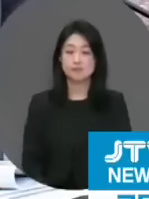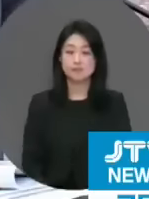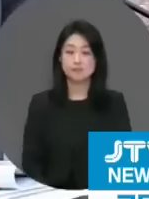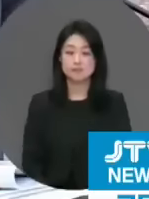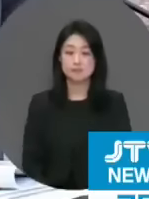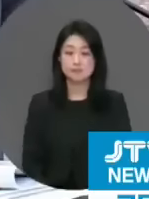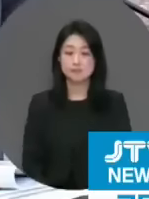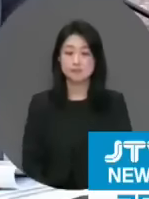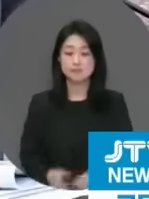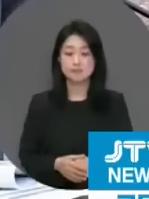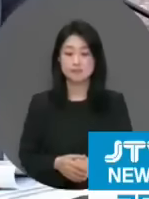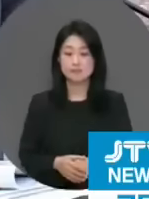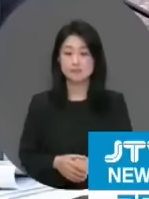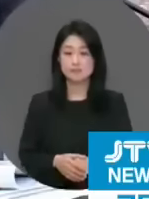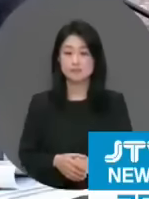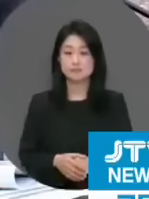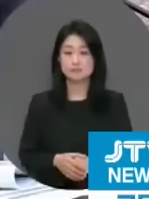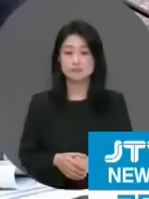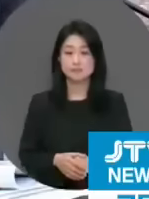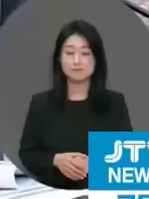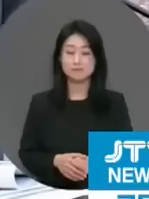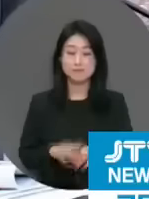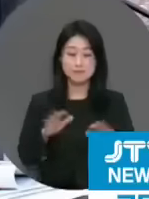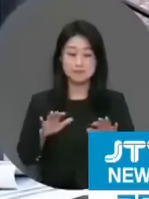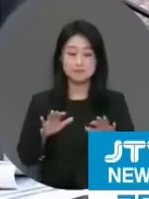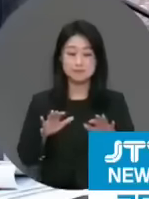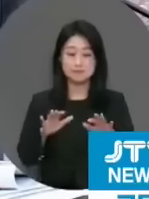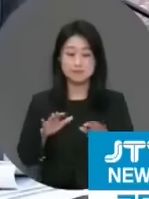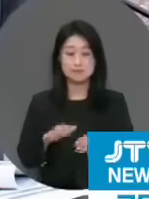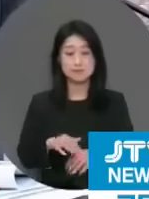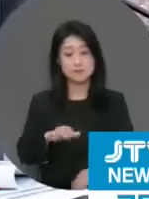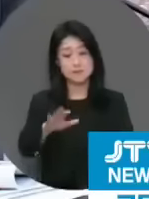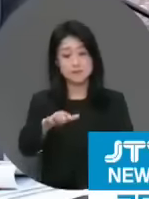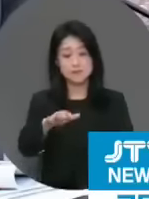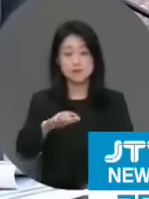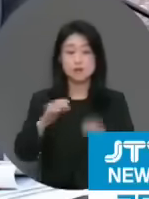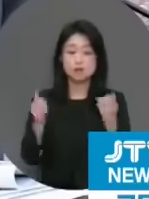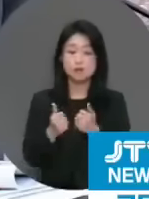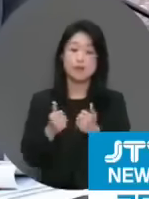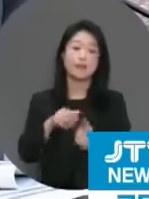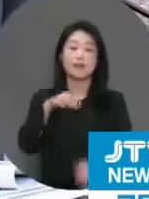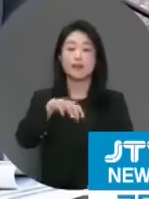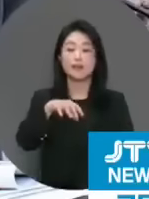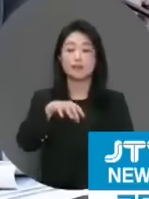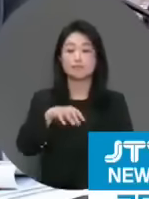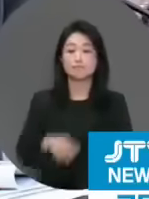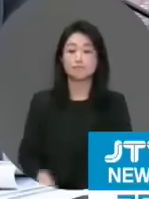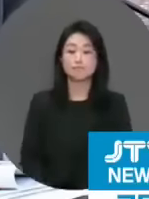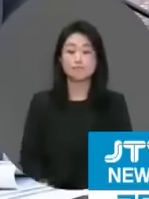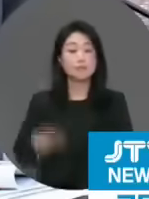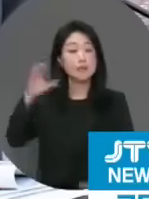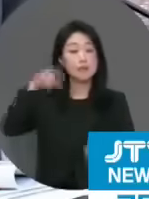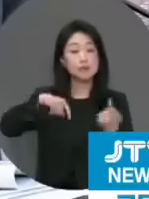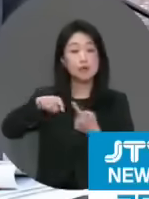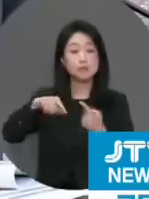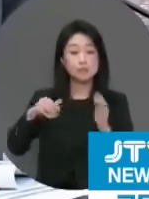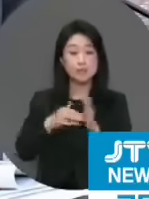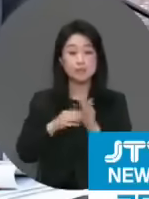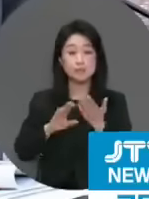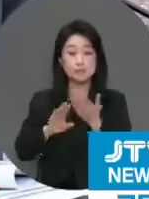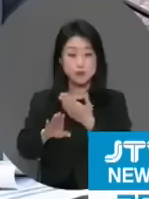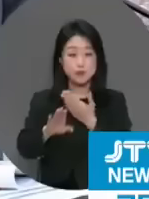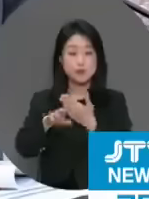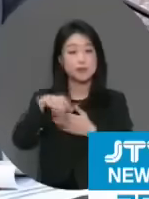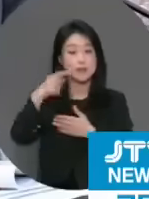뭐 꾸준히 뭐 검증 과정이 네, 있을 거라고 있습니다. 생각합니다. 있습니다. 네, 네. 왜냐하면 국회에는 인사청문회가 끝나도 청문회라는